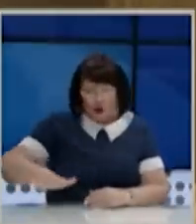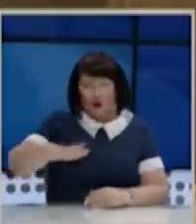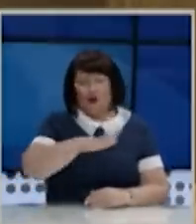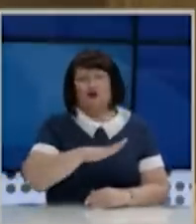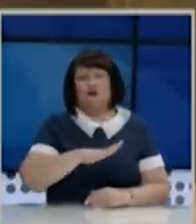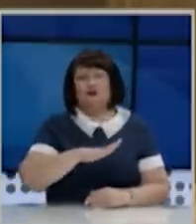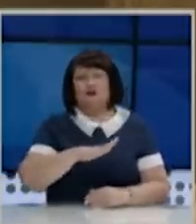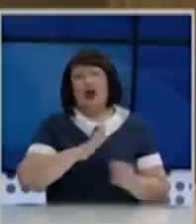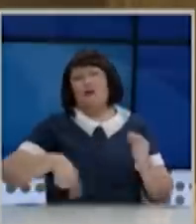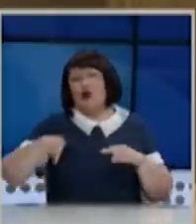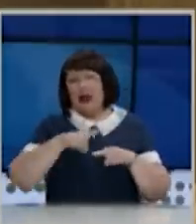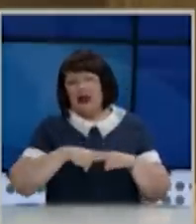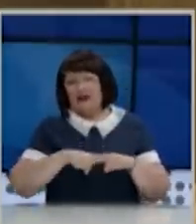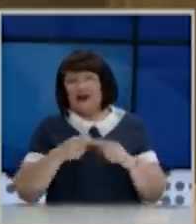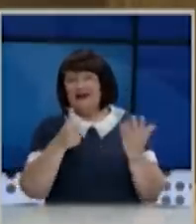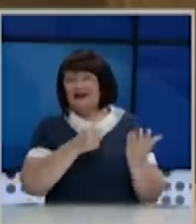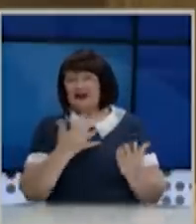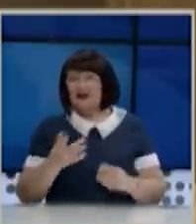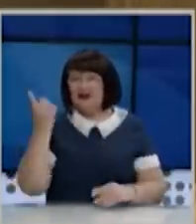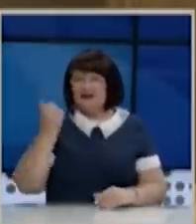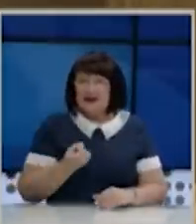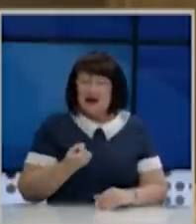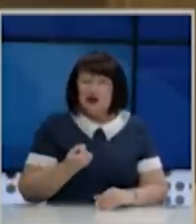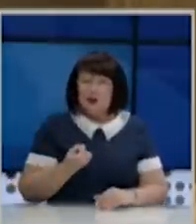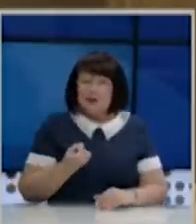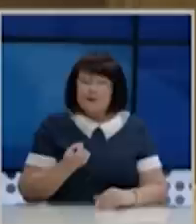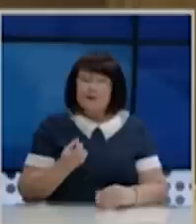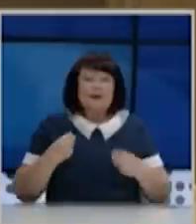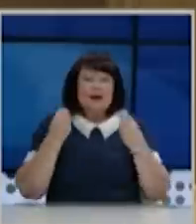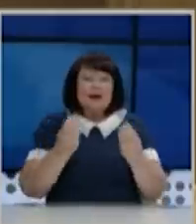του εδάφους της χώρας μας, έδωσε πάνω από